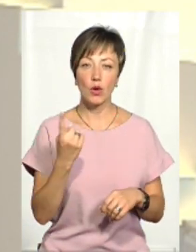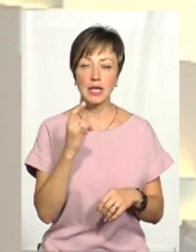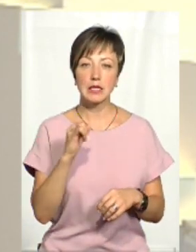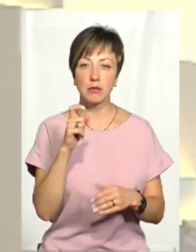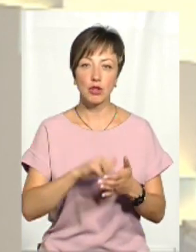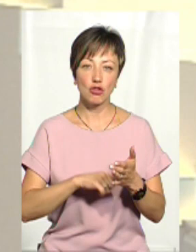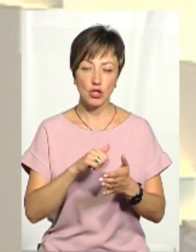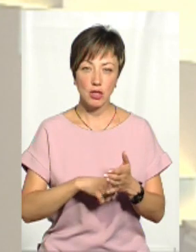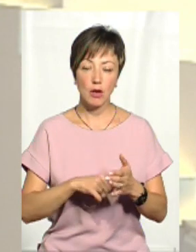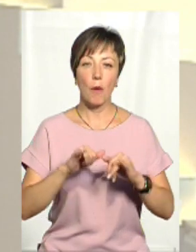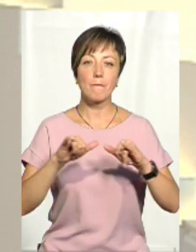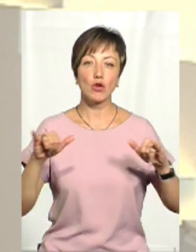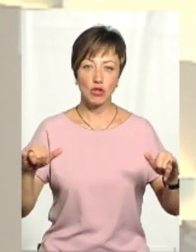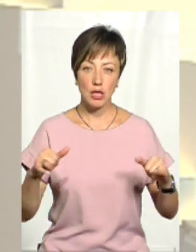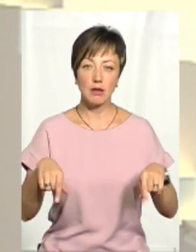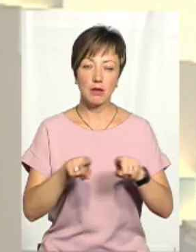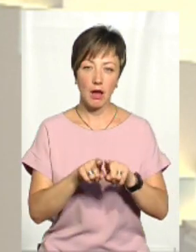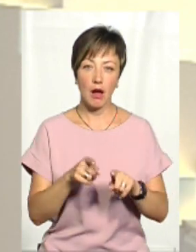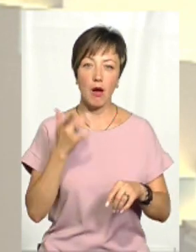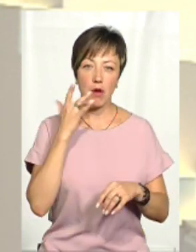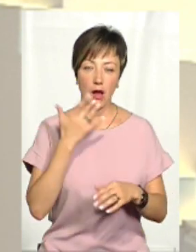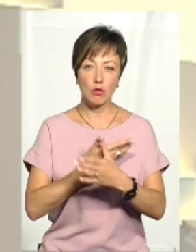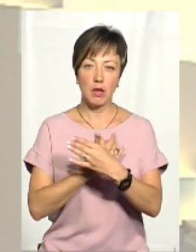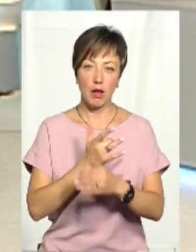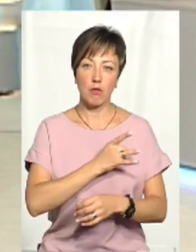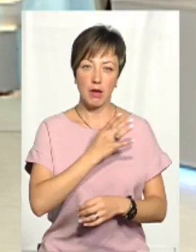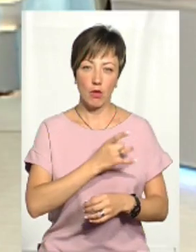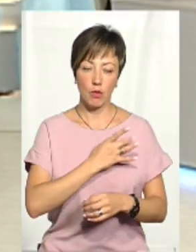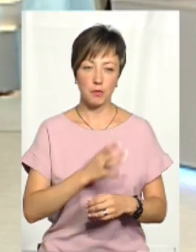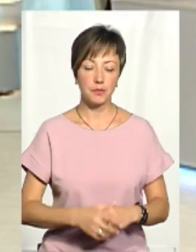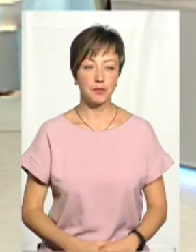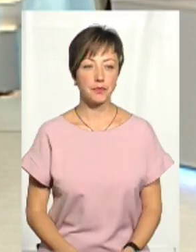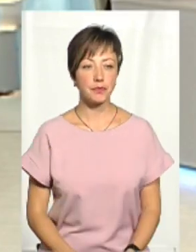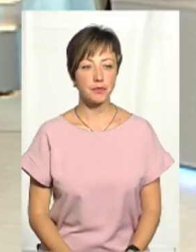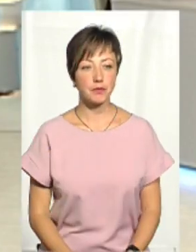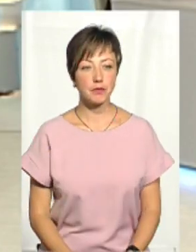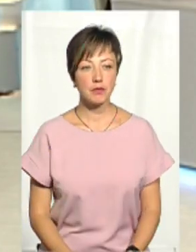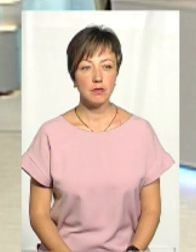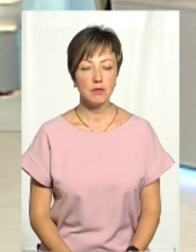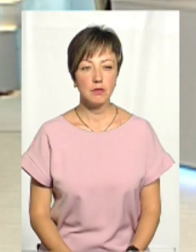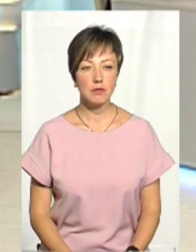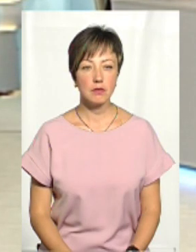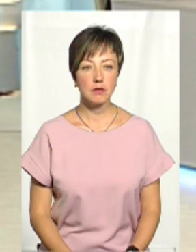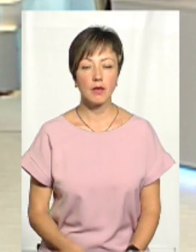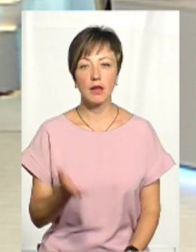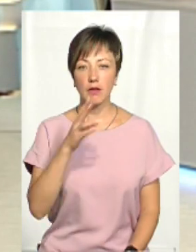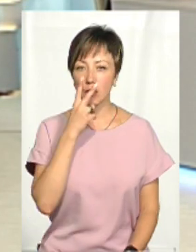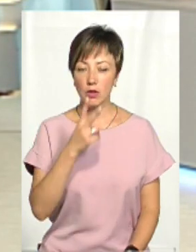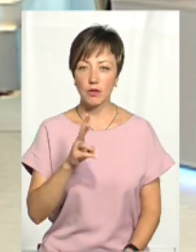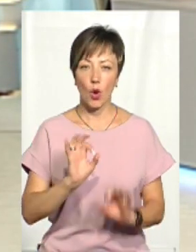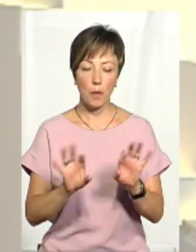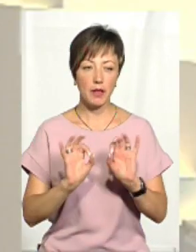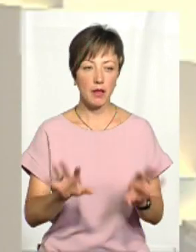одною із причин, чого так багато саме білого американського метелика та його гусені. Давайте подивимось